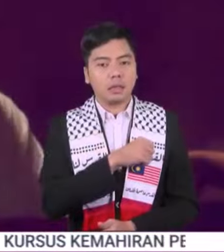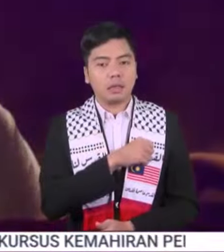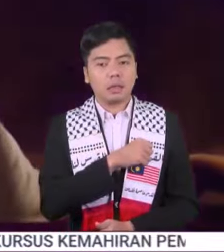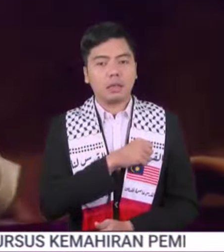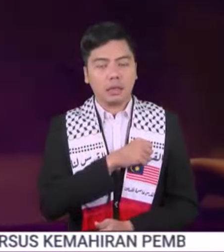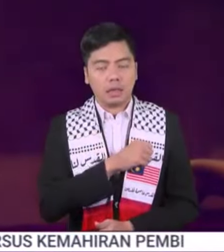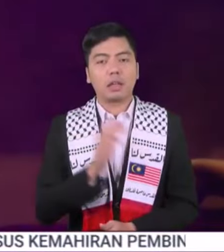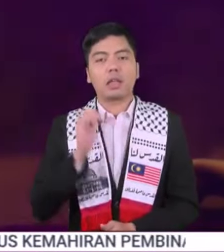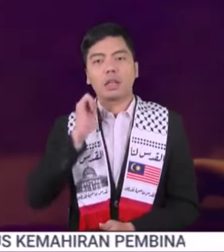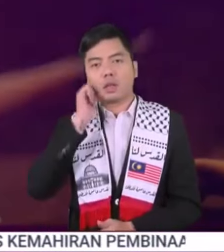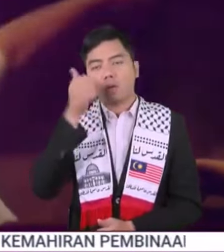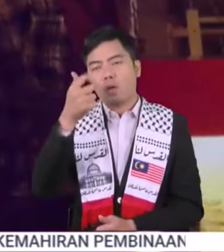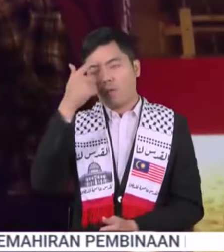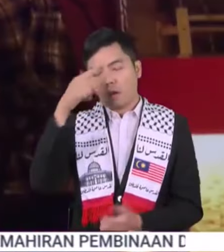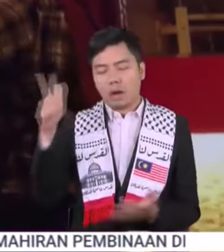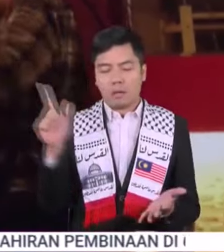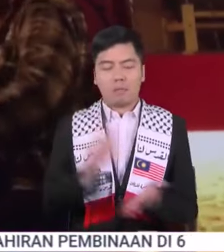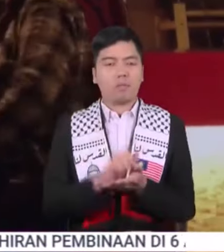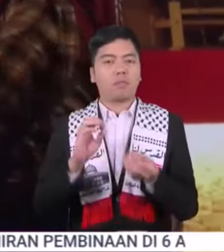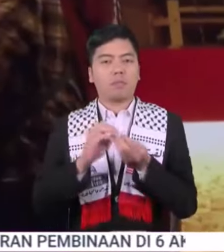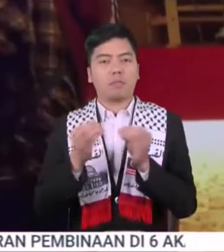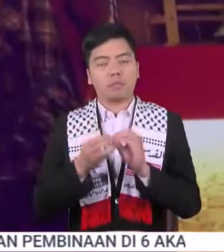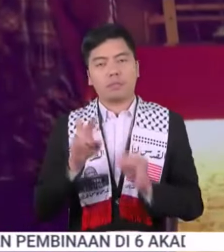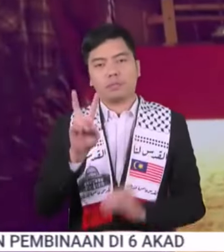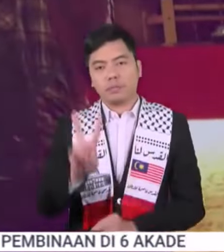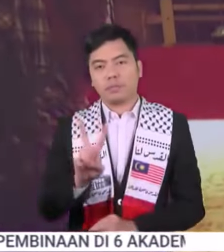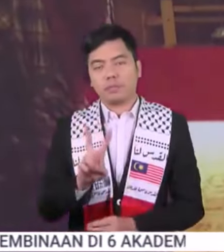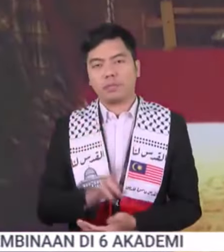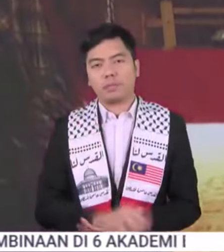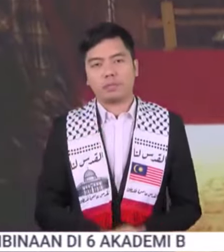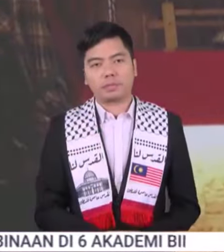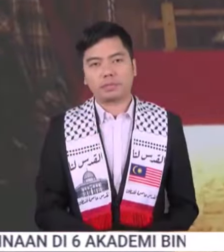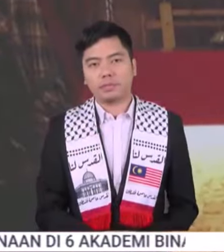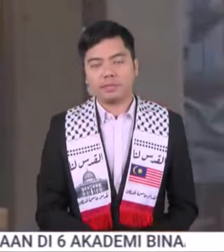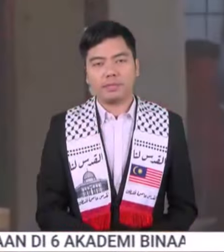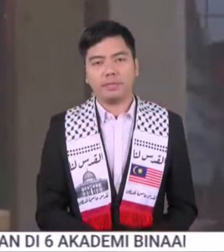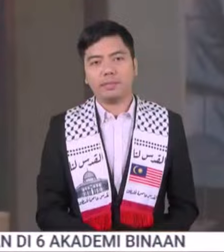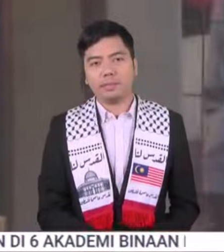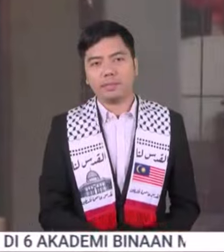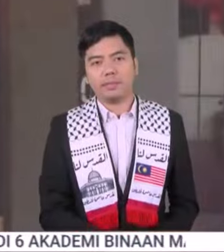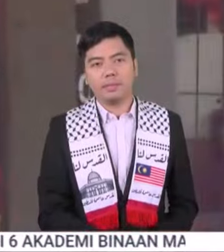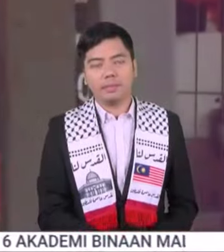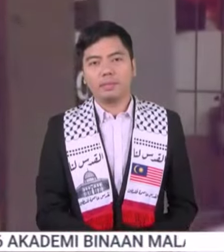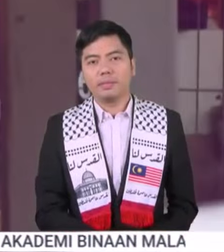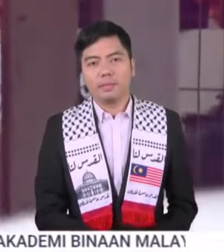khas Siri 2 esok. Siti Farah Nadia Fazlun, RTM.